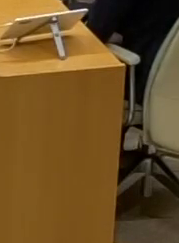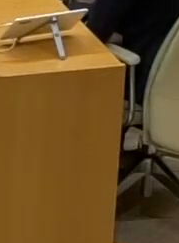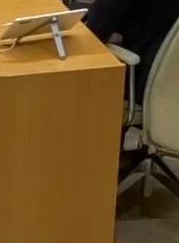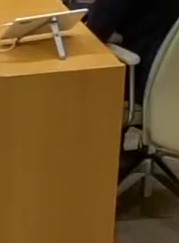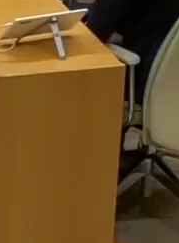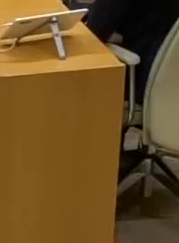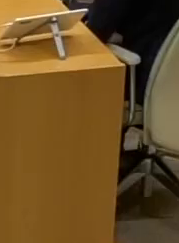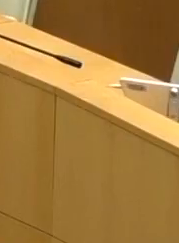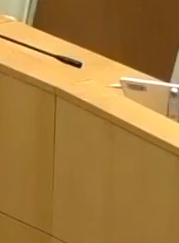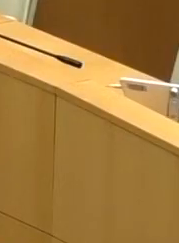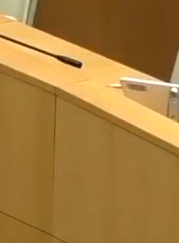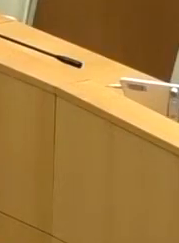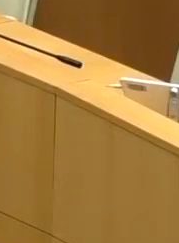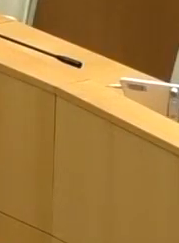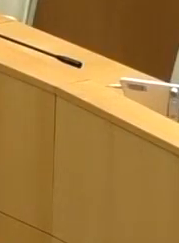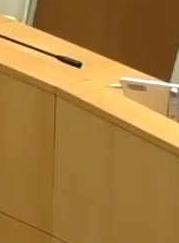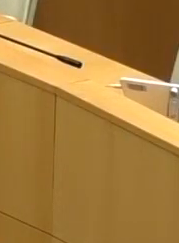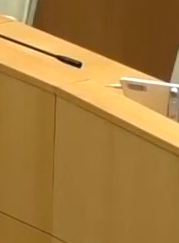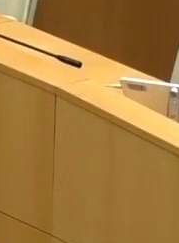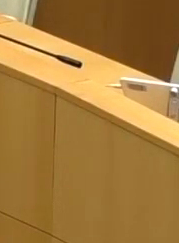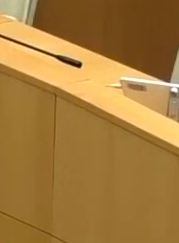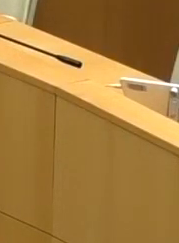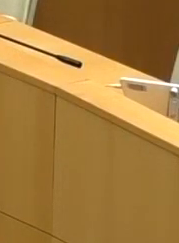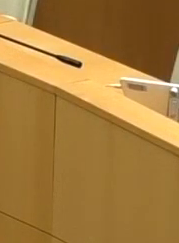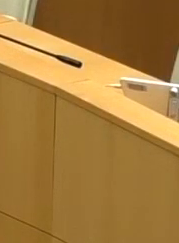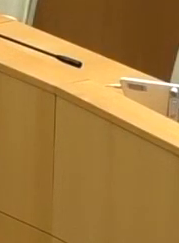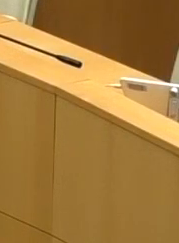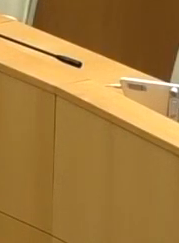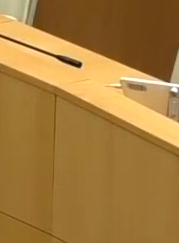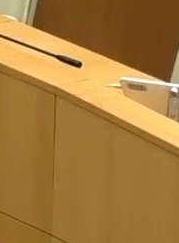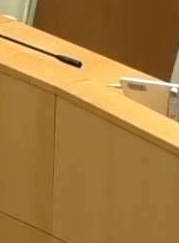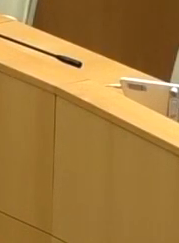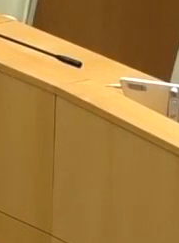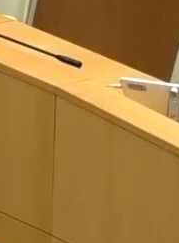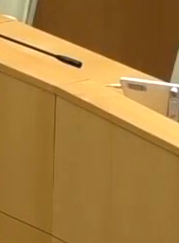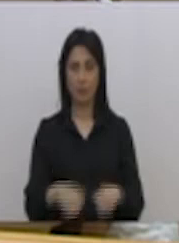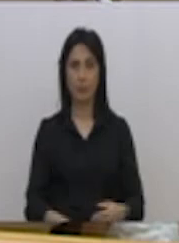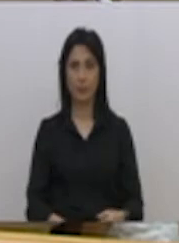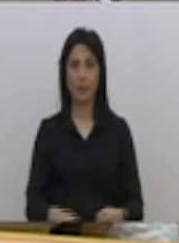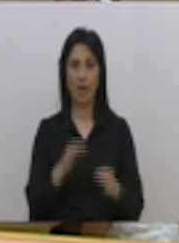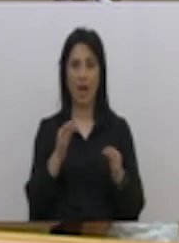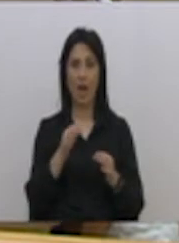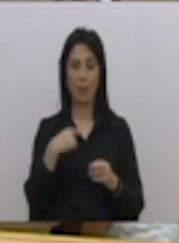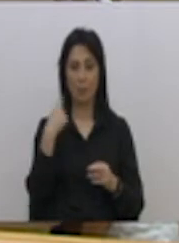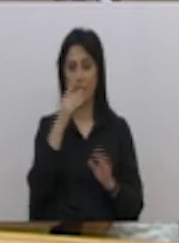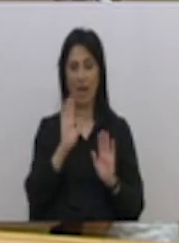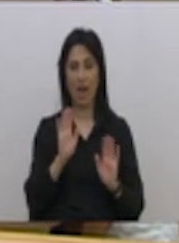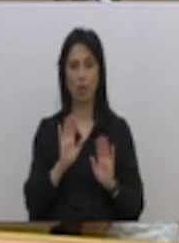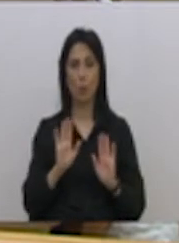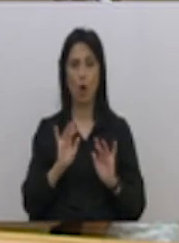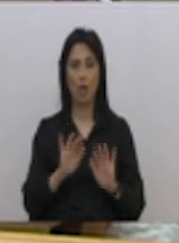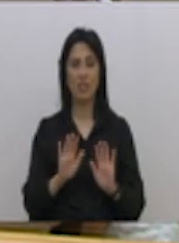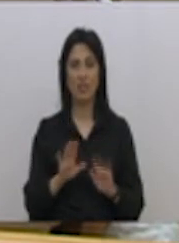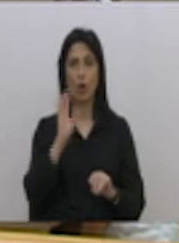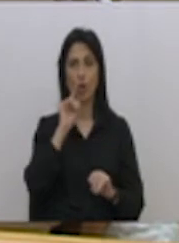უმრავლესობის დეპუტატები ომბუდსმენს ასევე მართლმადიდებლური ეკლესიის დისკრედიტაციაში სდებენ ბრალს. Peripiraduli, holot sakme.